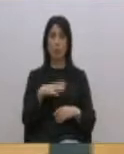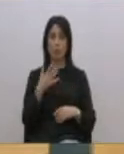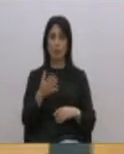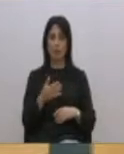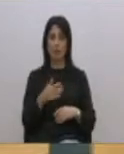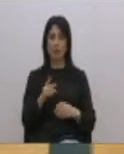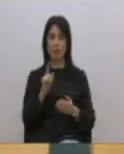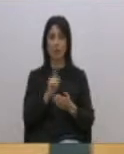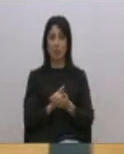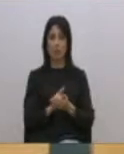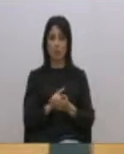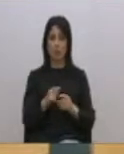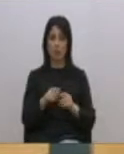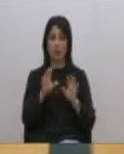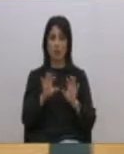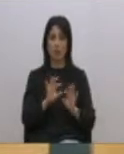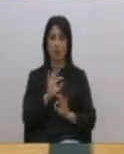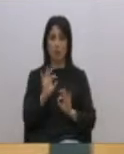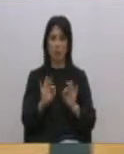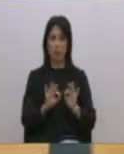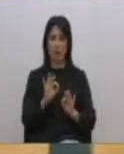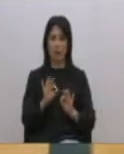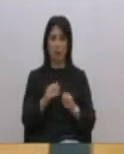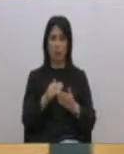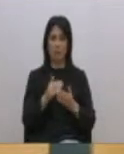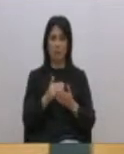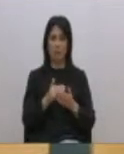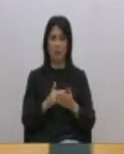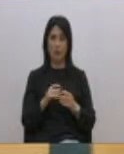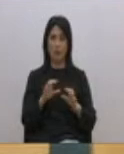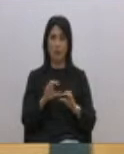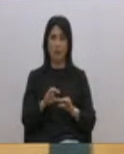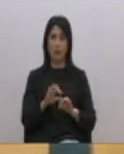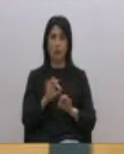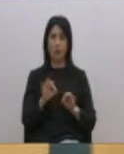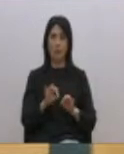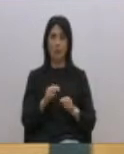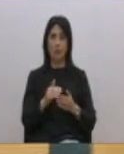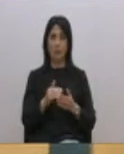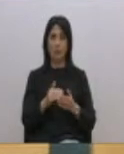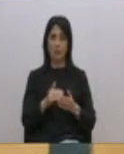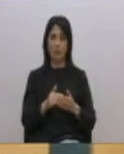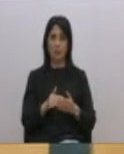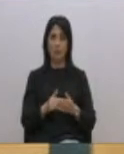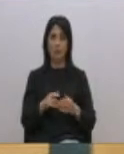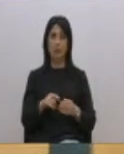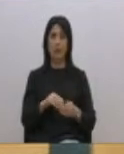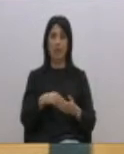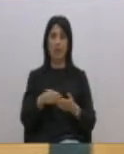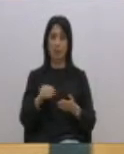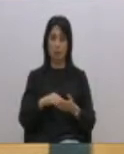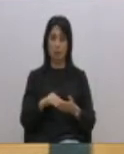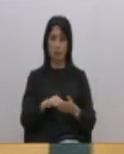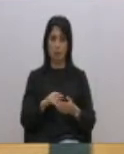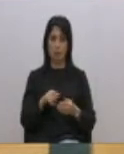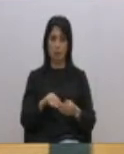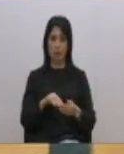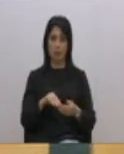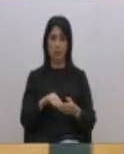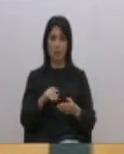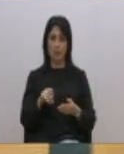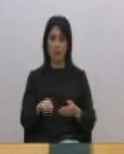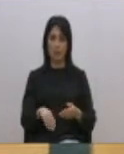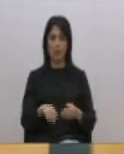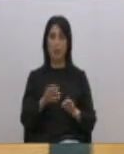რა ვიცი, ან კანონ პროექტის სახე, ან შეიძლება ქონდეს რეზოლუციის სახე, ან პარლამენტის